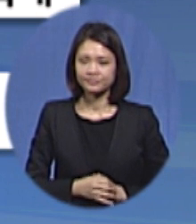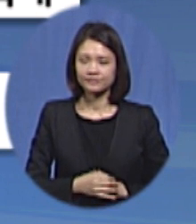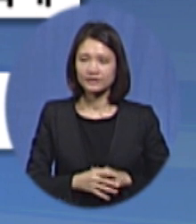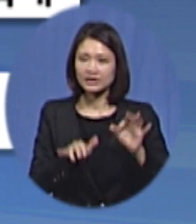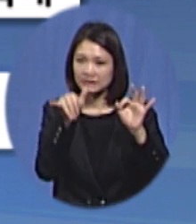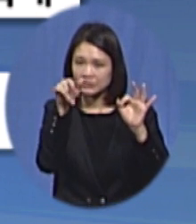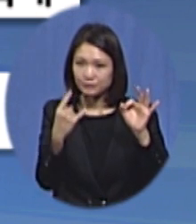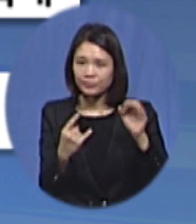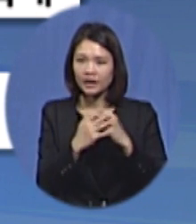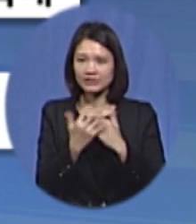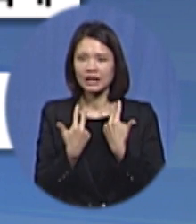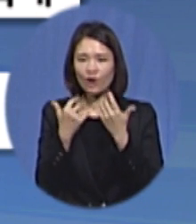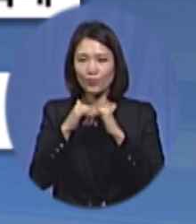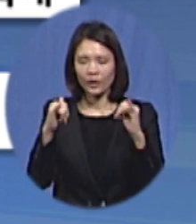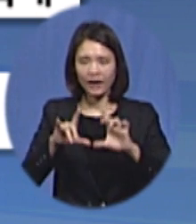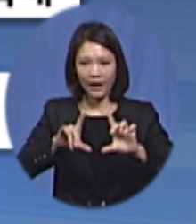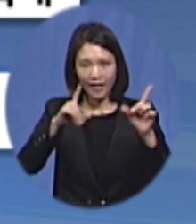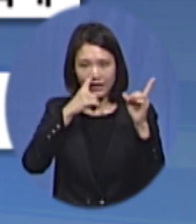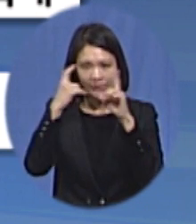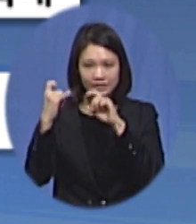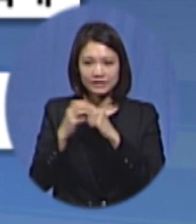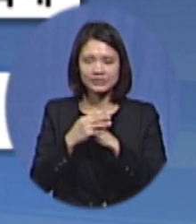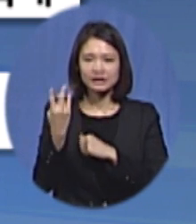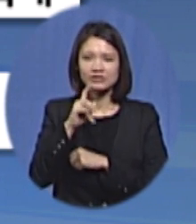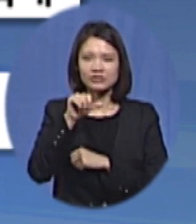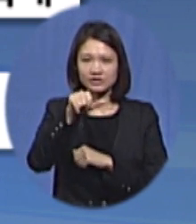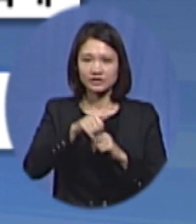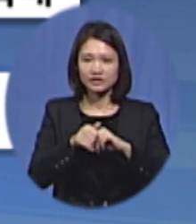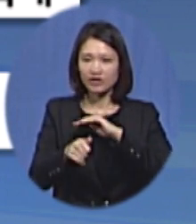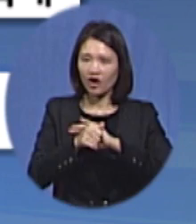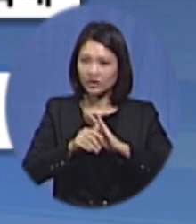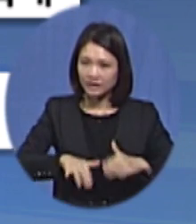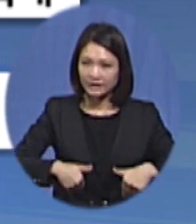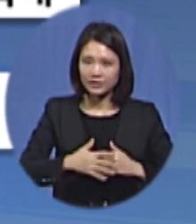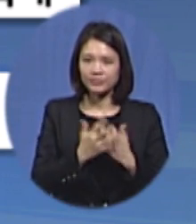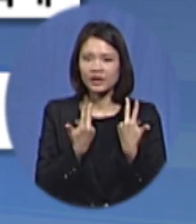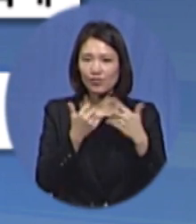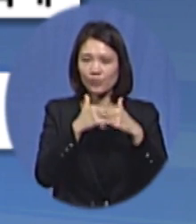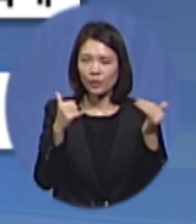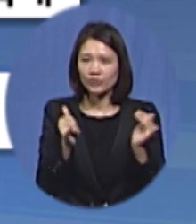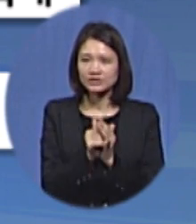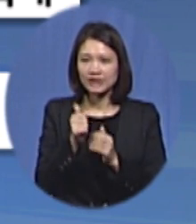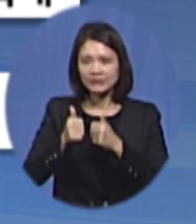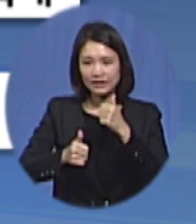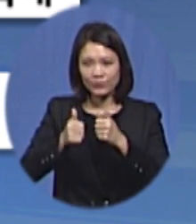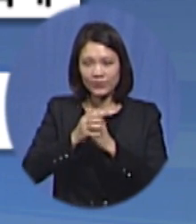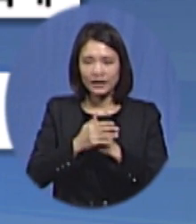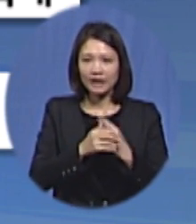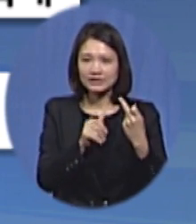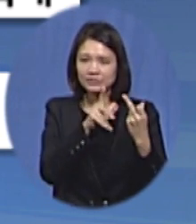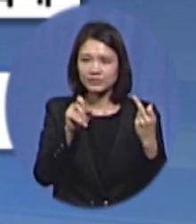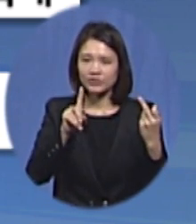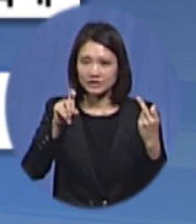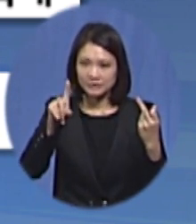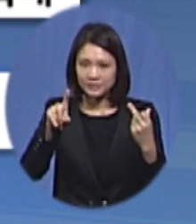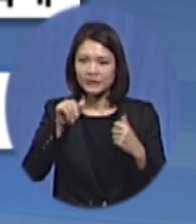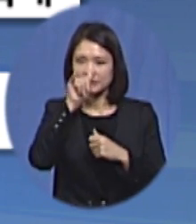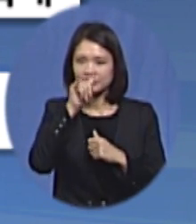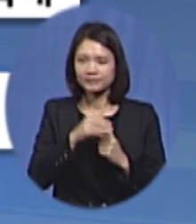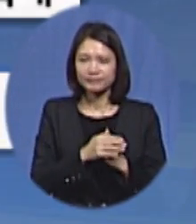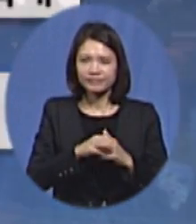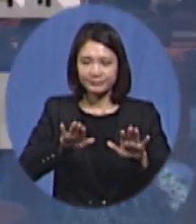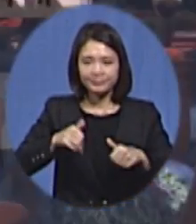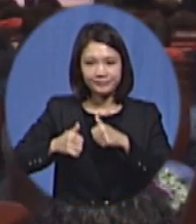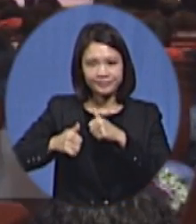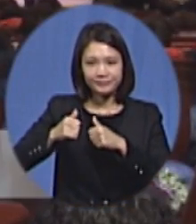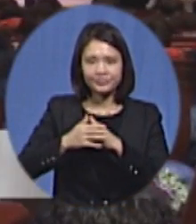제10회 자원봉사자의 날을 기념하는 2015년 경상남도 자원봉사자 대회가 지난 10일을 열렸습니다. 이번